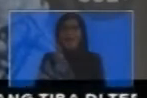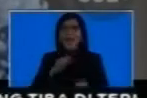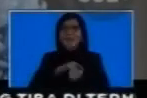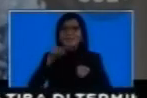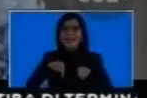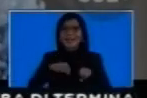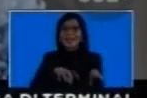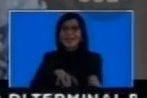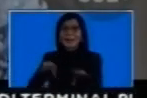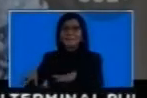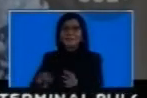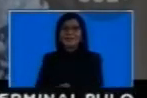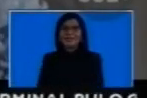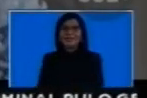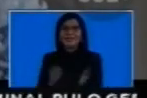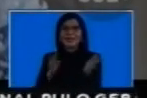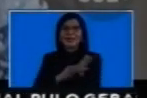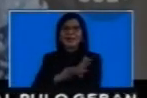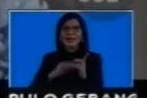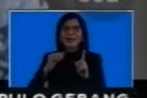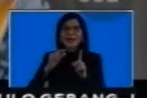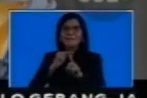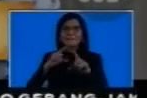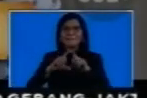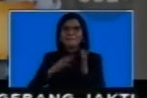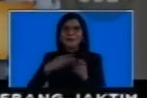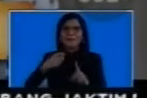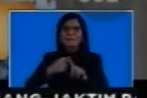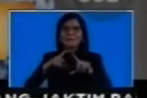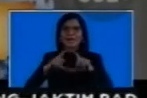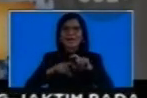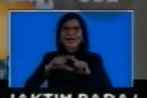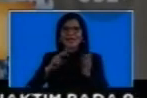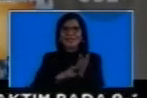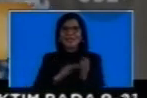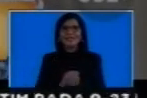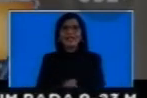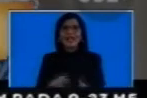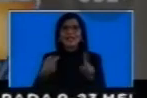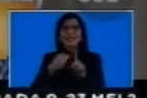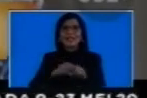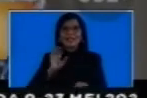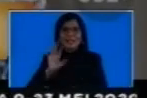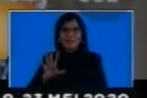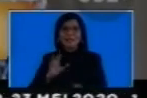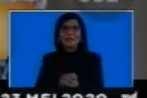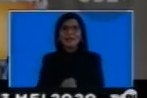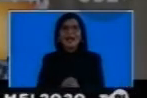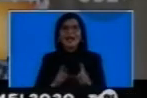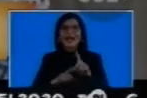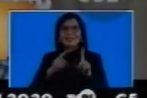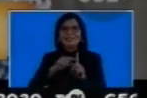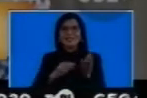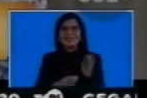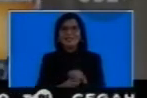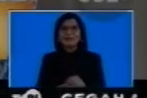Sekarang kita berpindah ke Kabupaten Pamekasan, di mana adik kita Alfiatus Solehah kelas 5 SDN Pademawu Barat